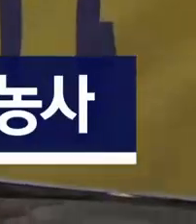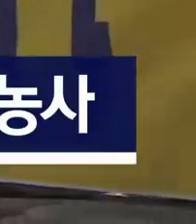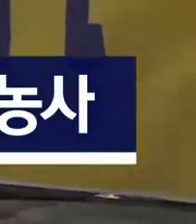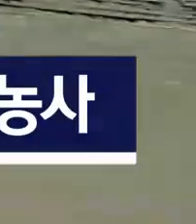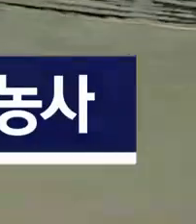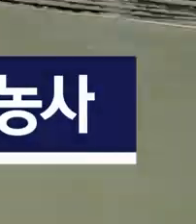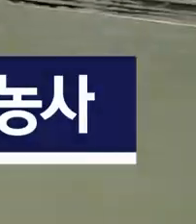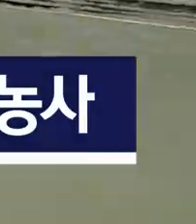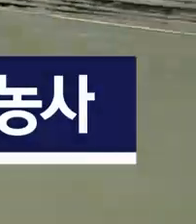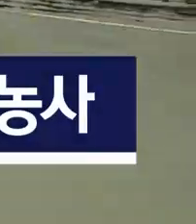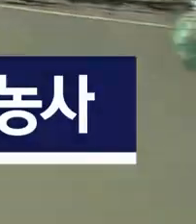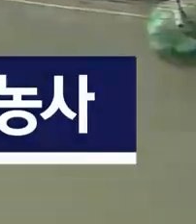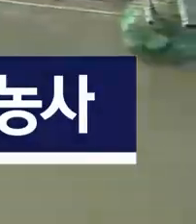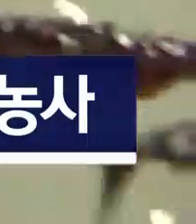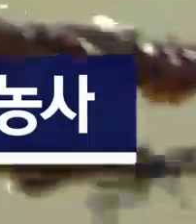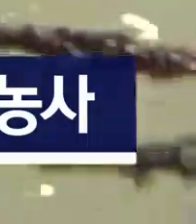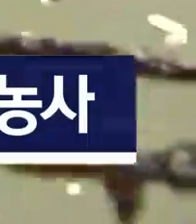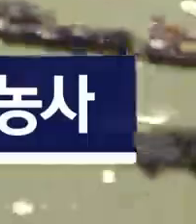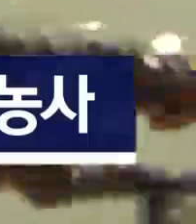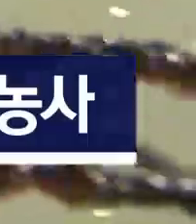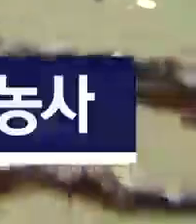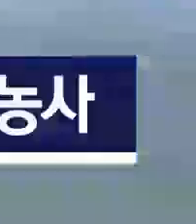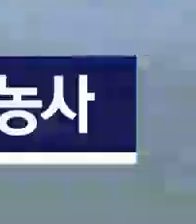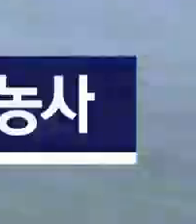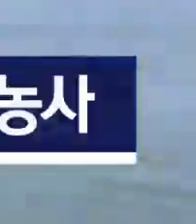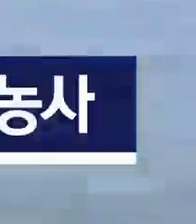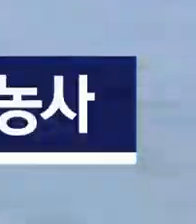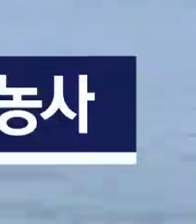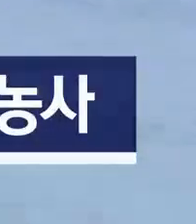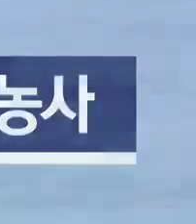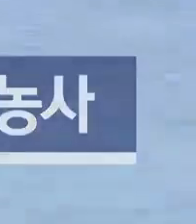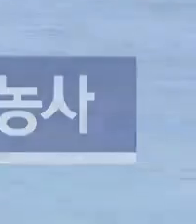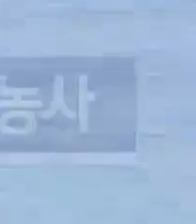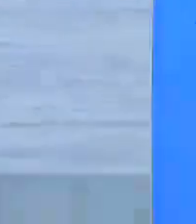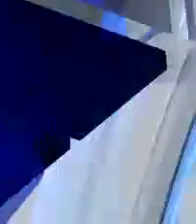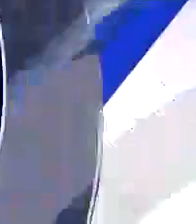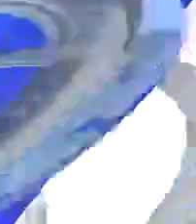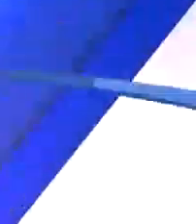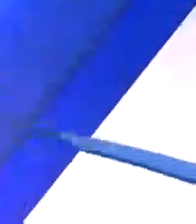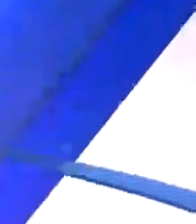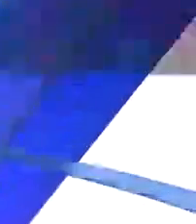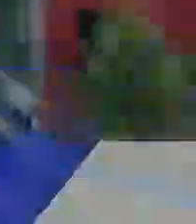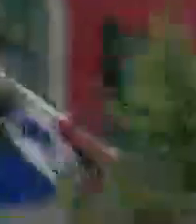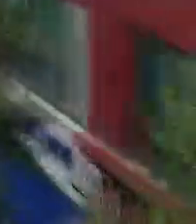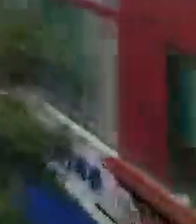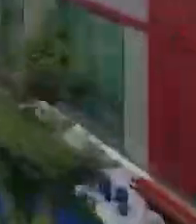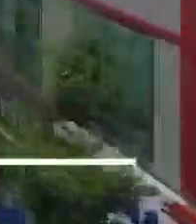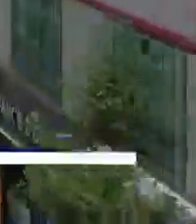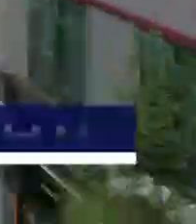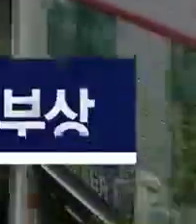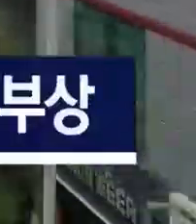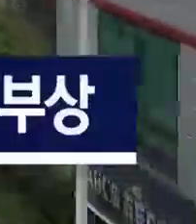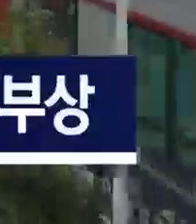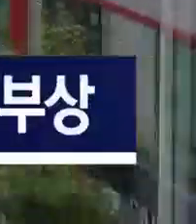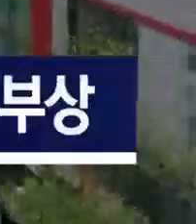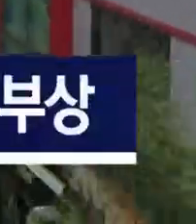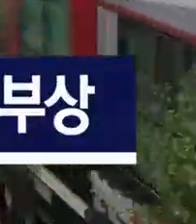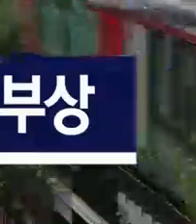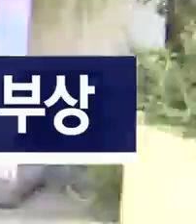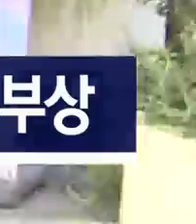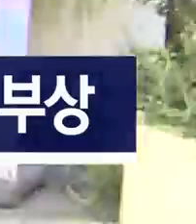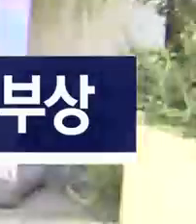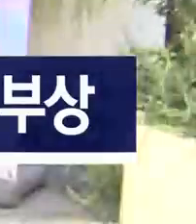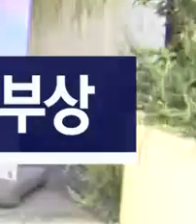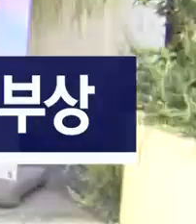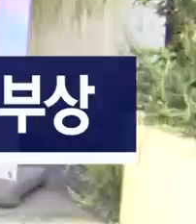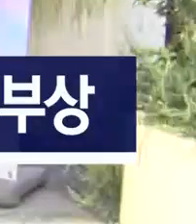있습니다. 이렇다 보니 만호해역에서의 김농사는 사실상 물 건너간 것으로 보입니다. 광주 첨단단지에 20,